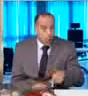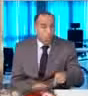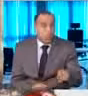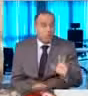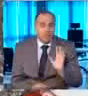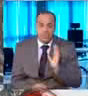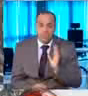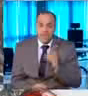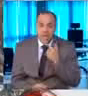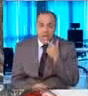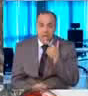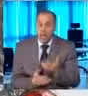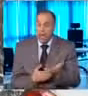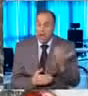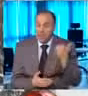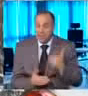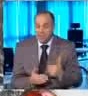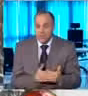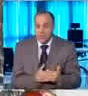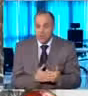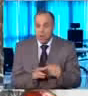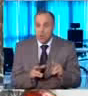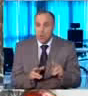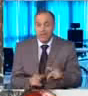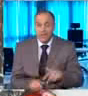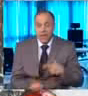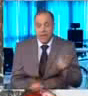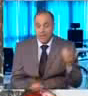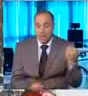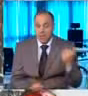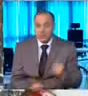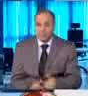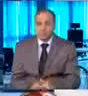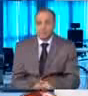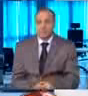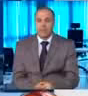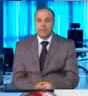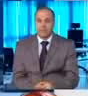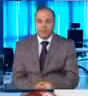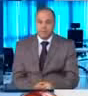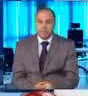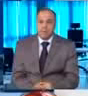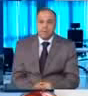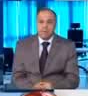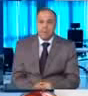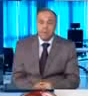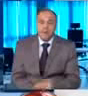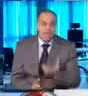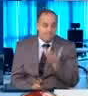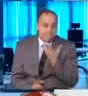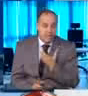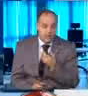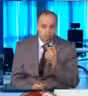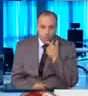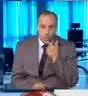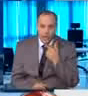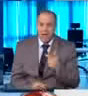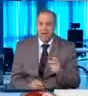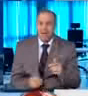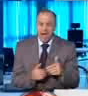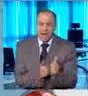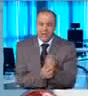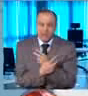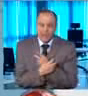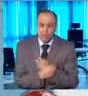كانت في الماضي القريب عنواناً للحياة. في أفغانستان أعلنت حركة طالبان